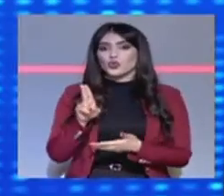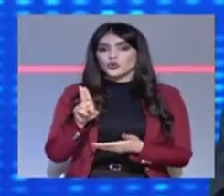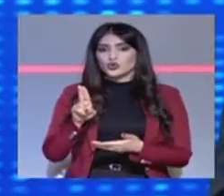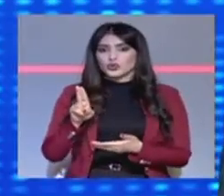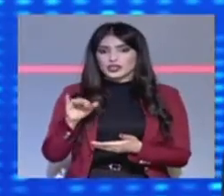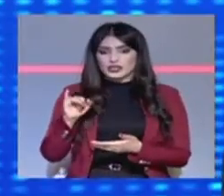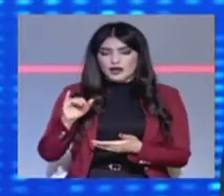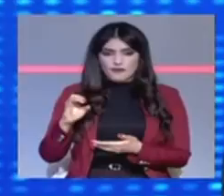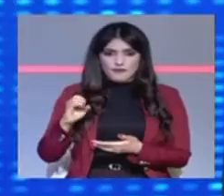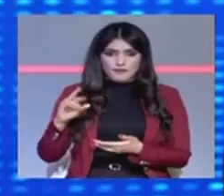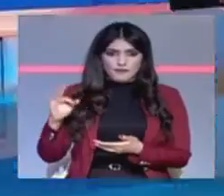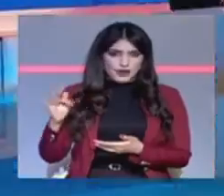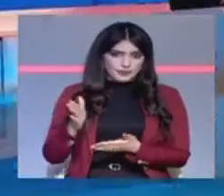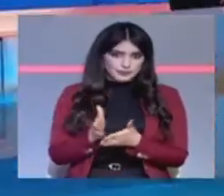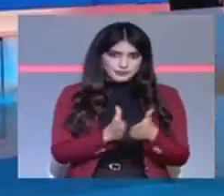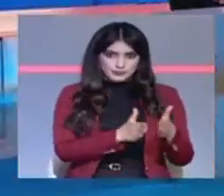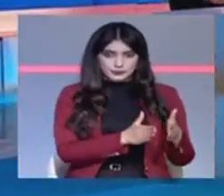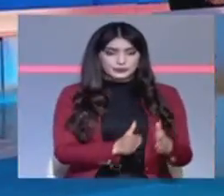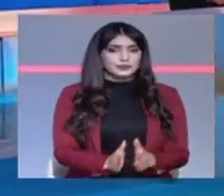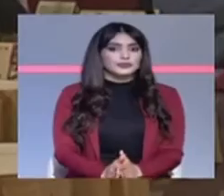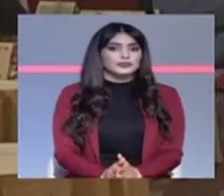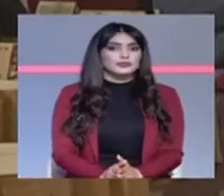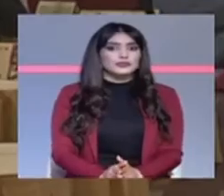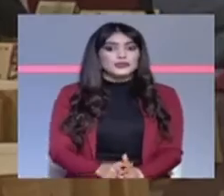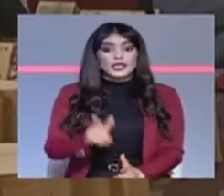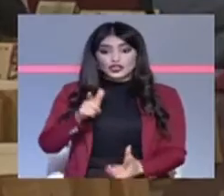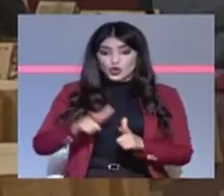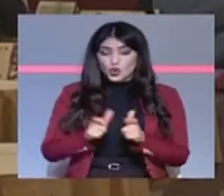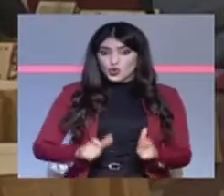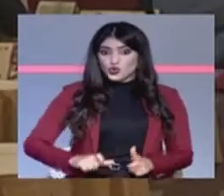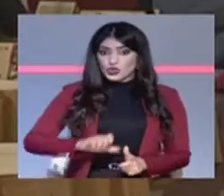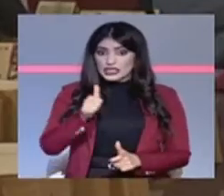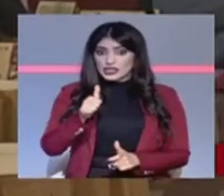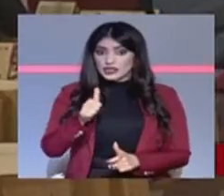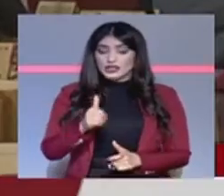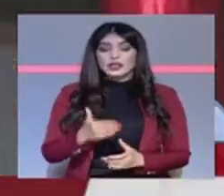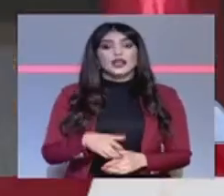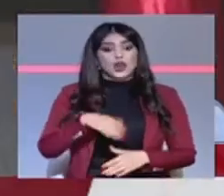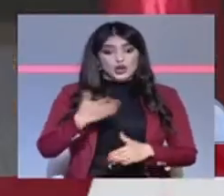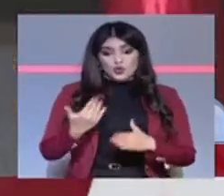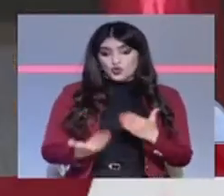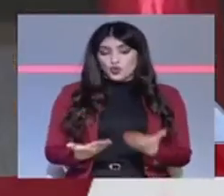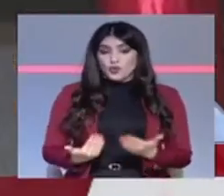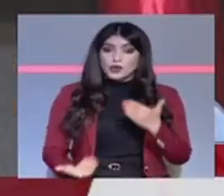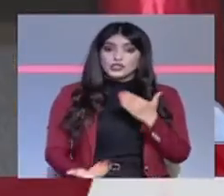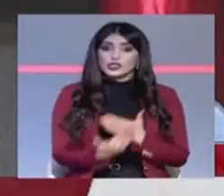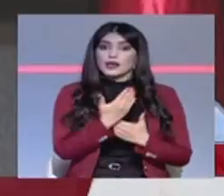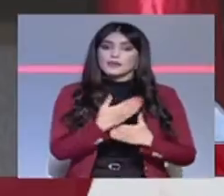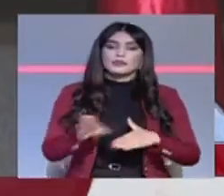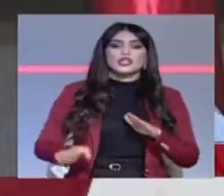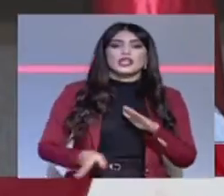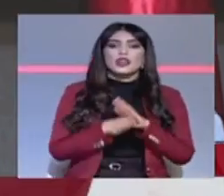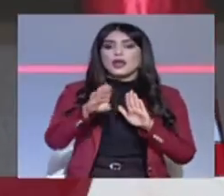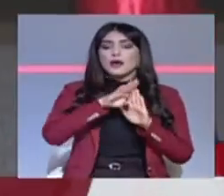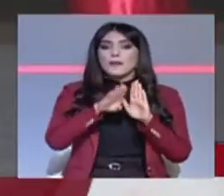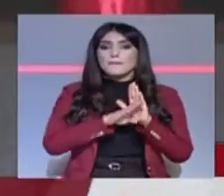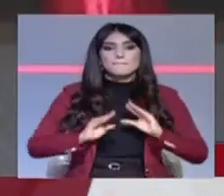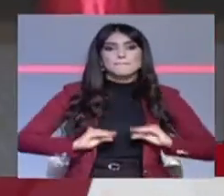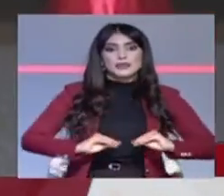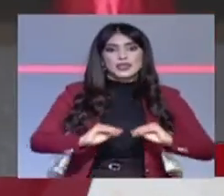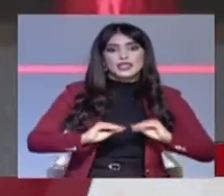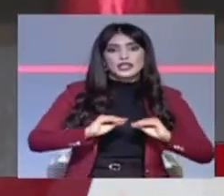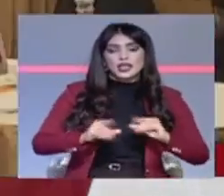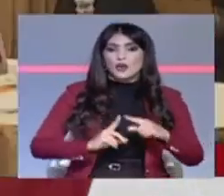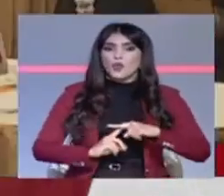اليونيسيف رئيس الحكومه الشام المشيشي صباح اليوم اشاره انطلاق برنامج التربيه الوليديه